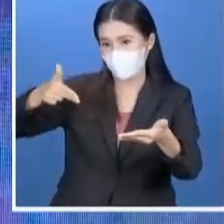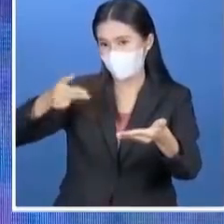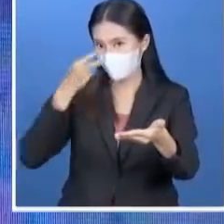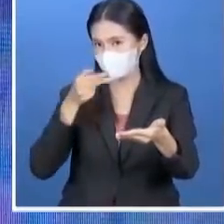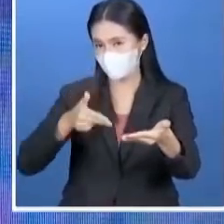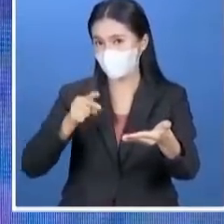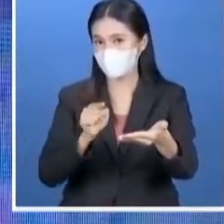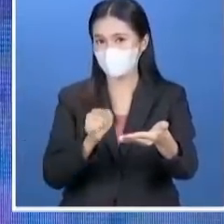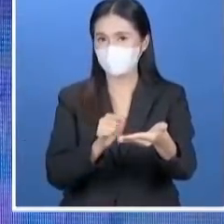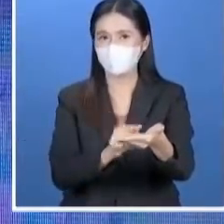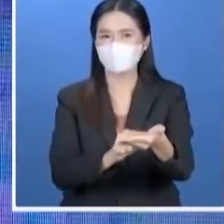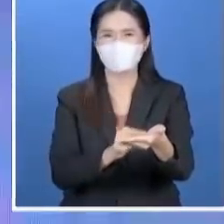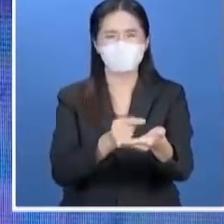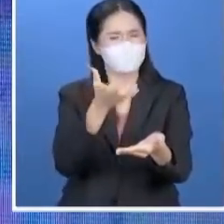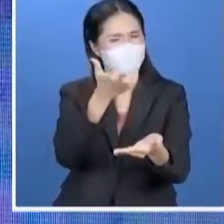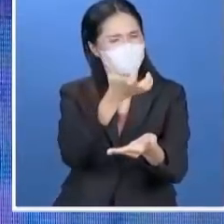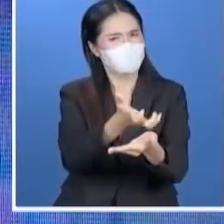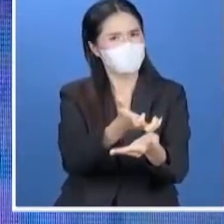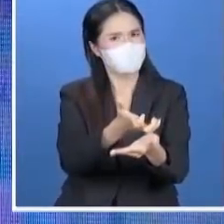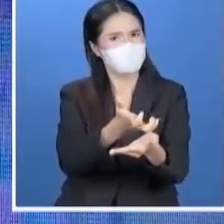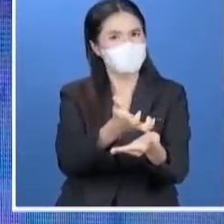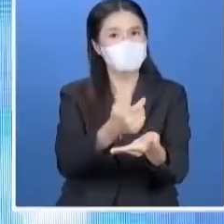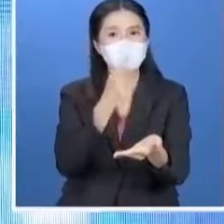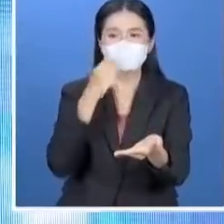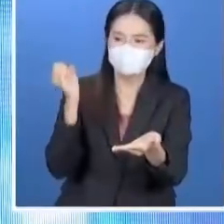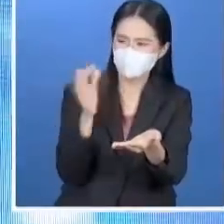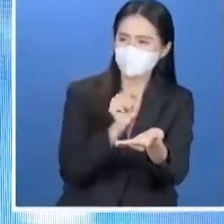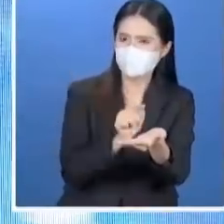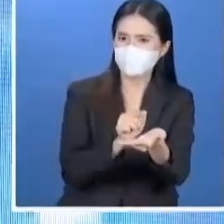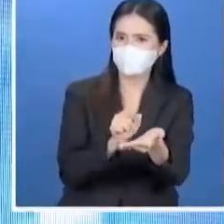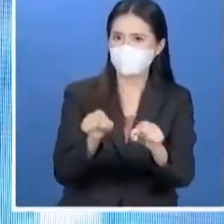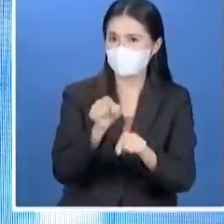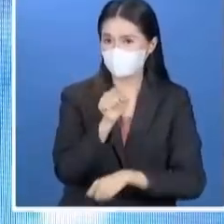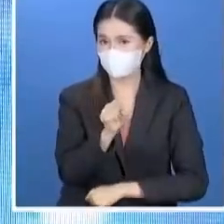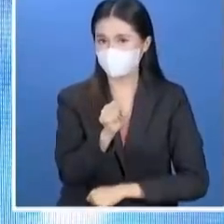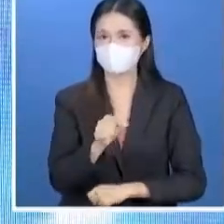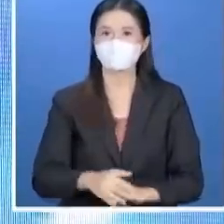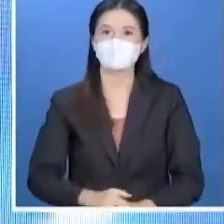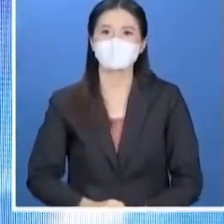ขึ้นทำให้เห็นเงาของวัตถุดังกล่าวบังแสงไฟเรือในลักษณะนี้